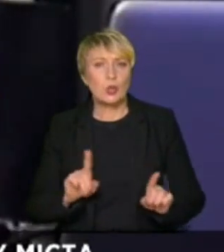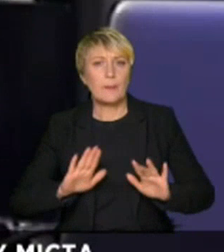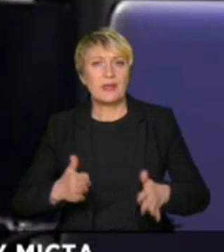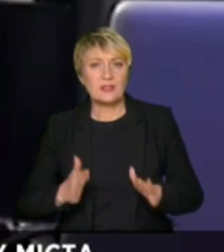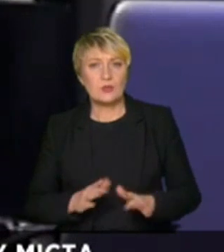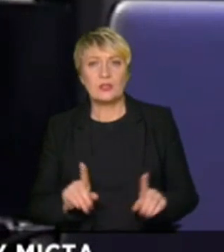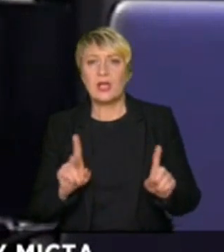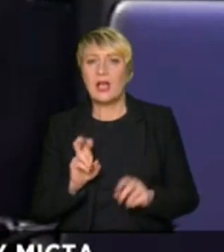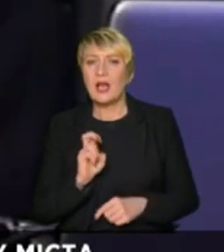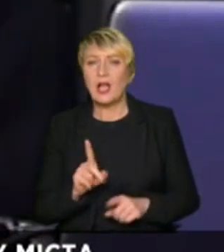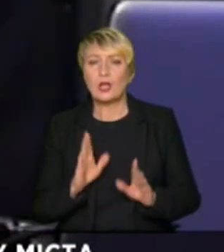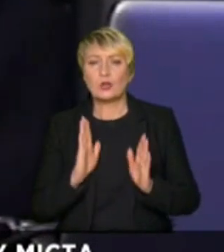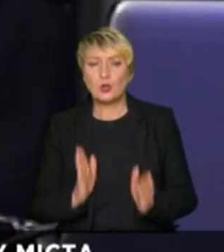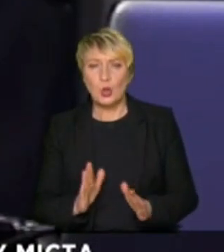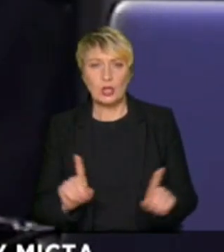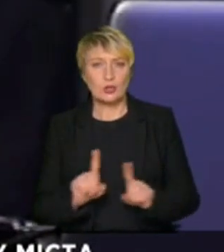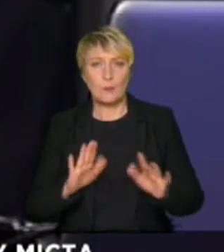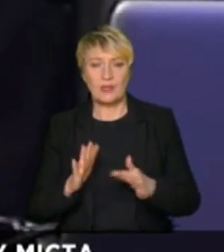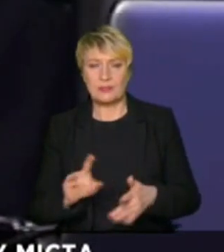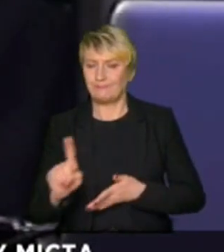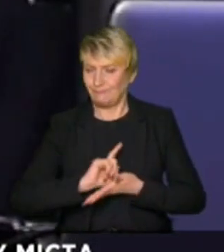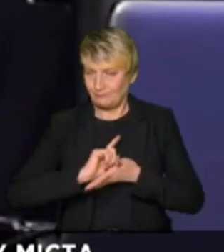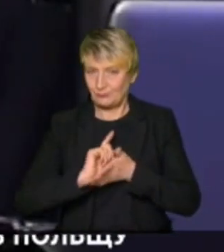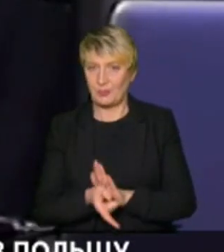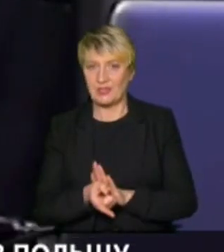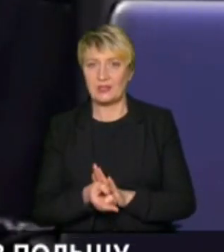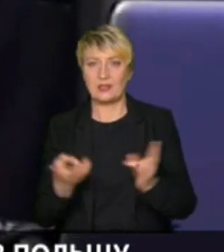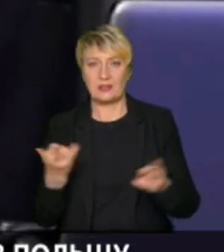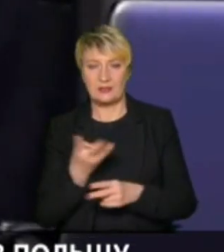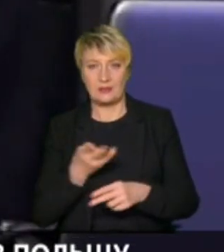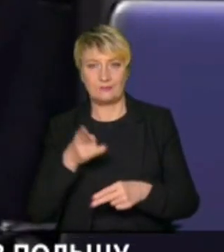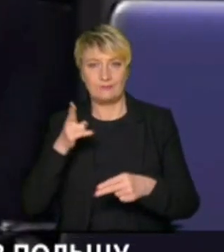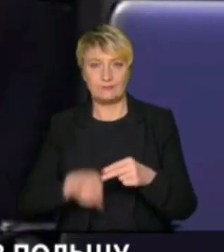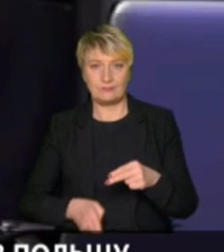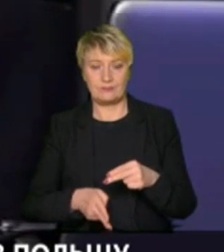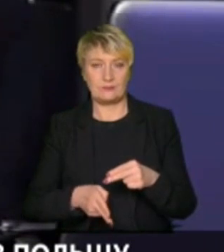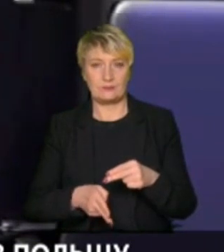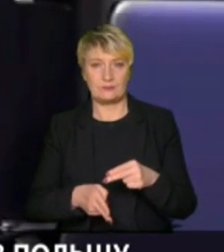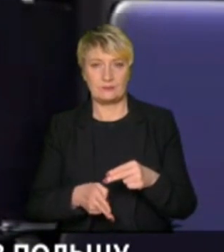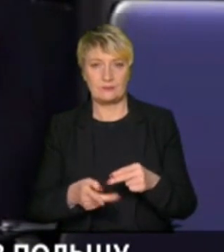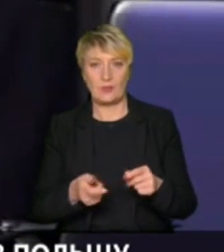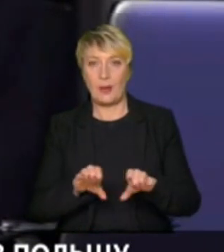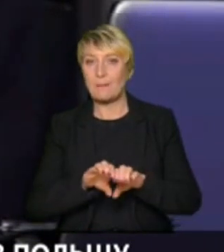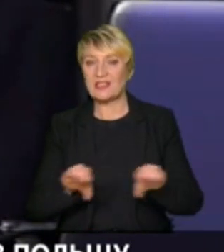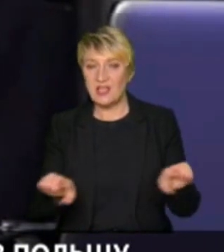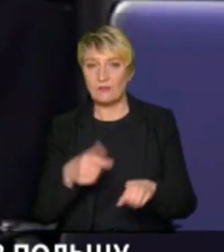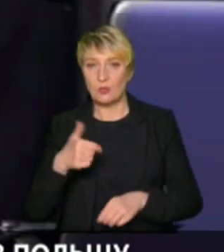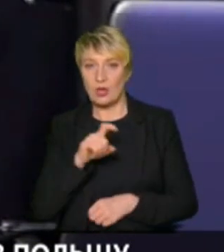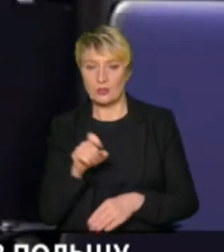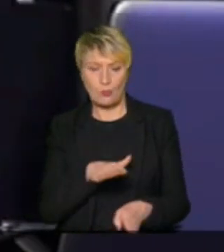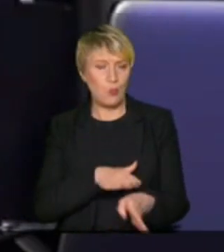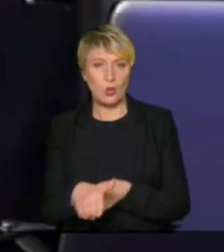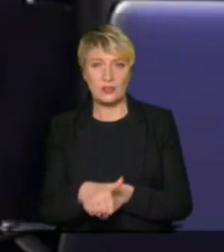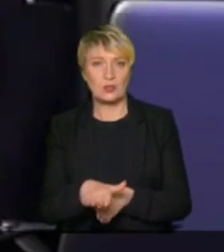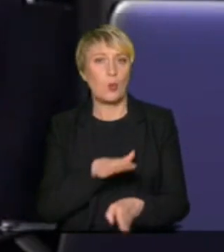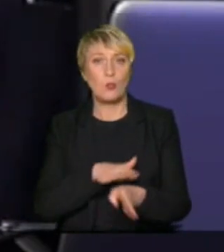тільки щось відбувається, моментально треба от повністю відрубити поставку газу. Повністю.